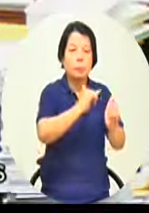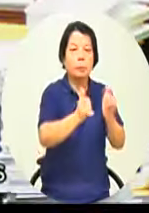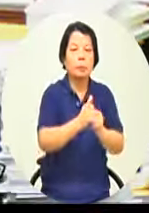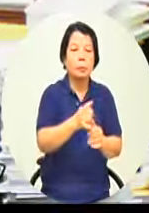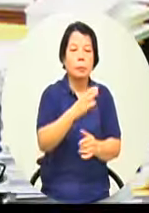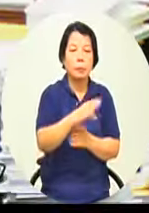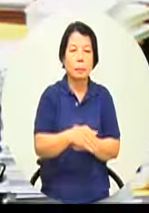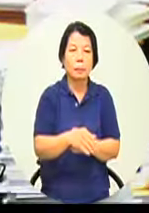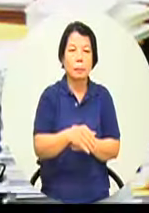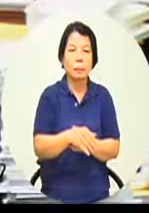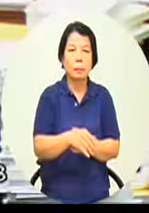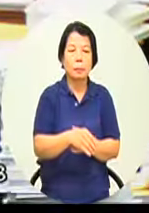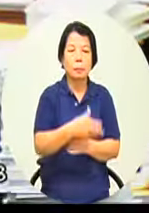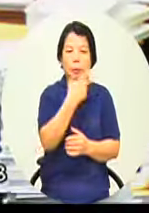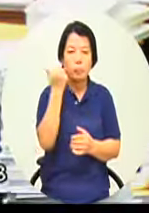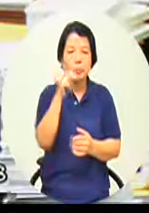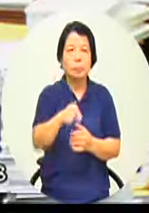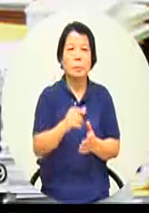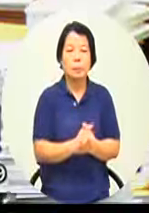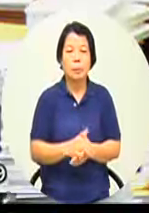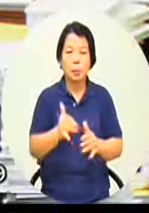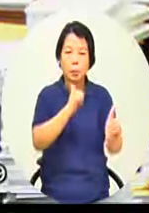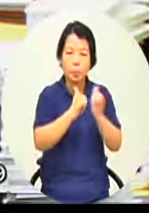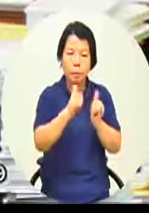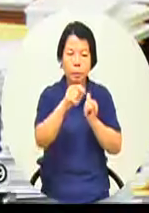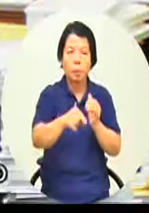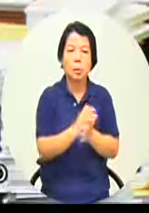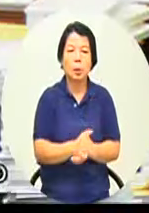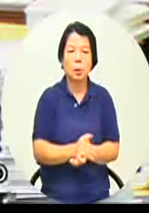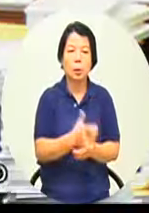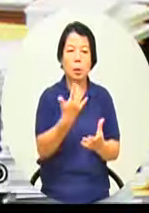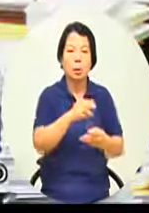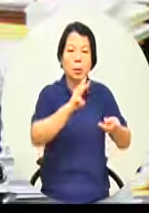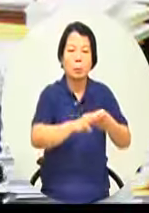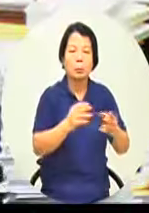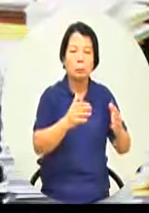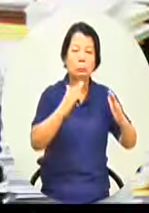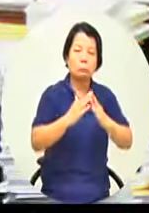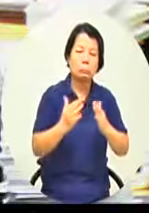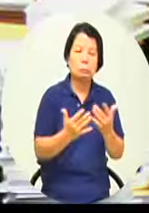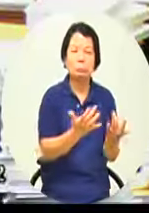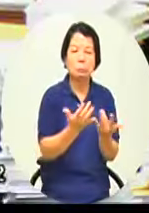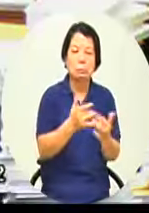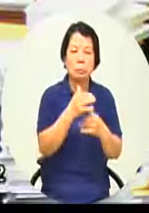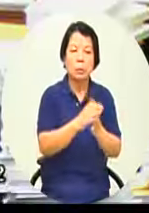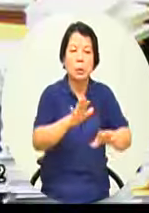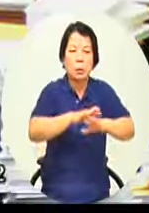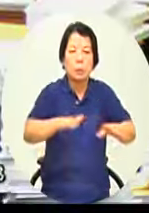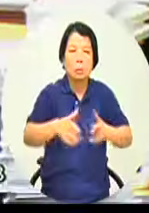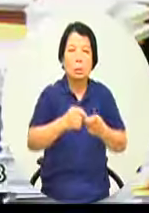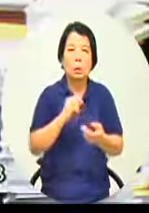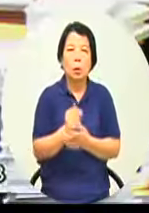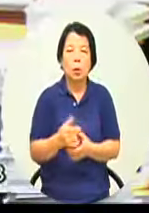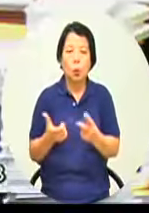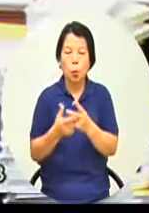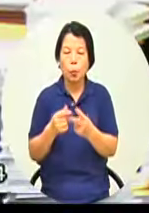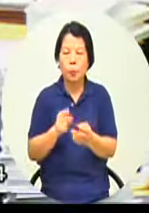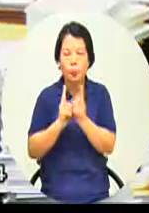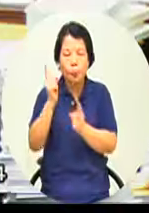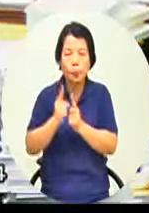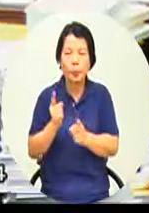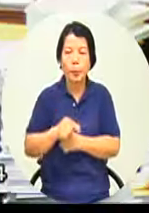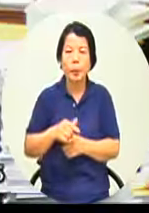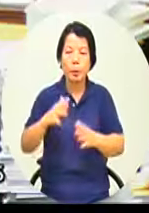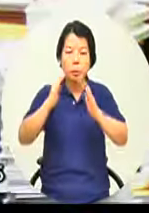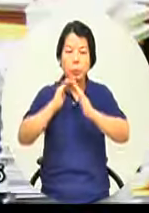好，毕竟民众的财产、生命的安全比城市美学重要。